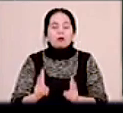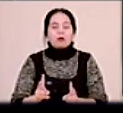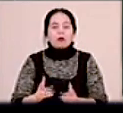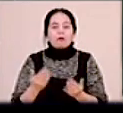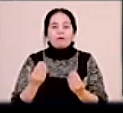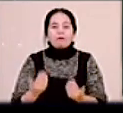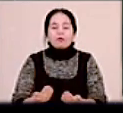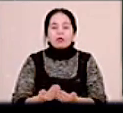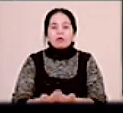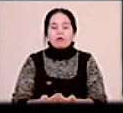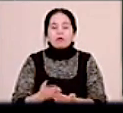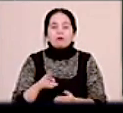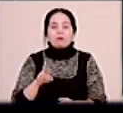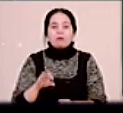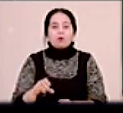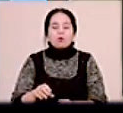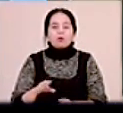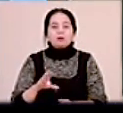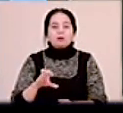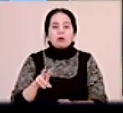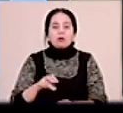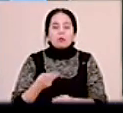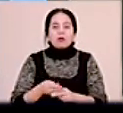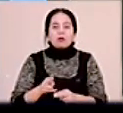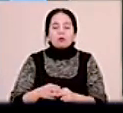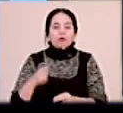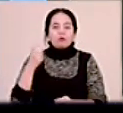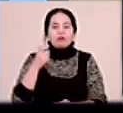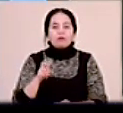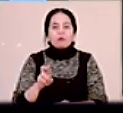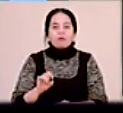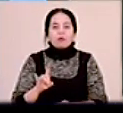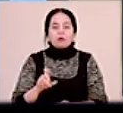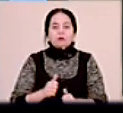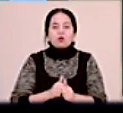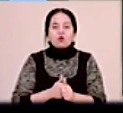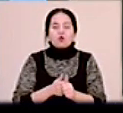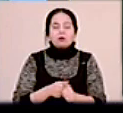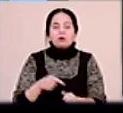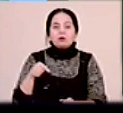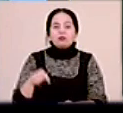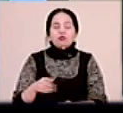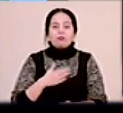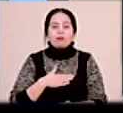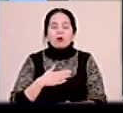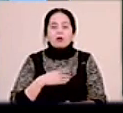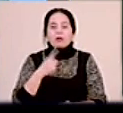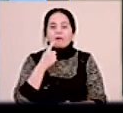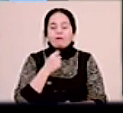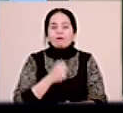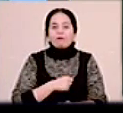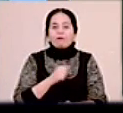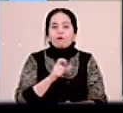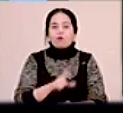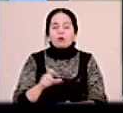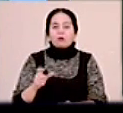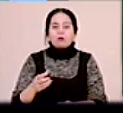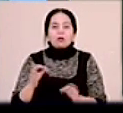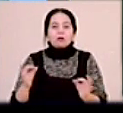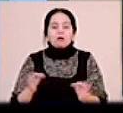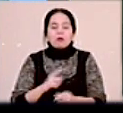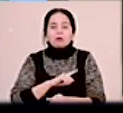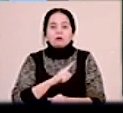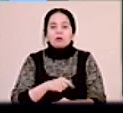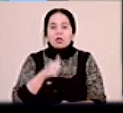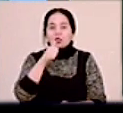Ведь по следам этого бешеного барса гонятся тысячи моих воинов, но никакая сила не может